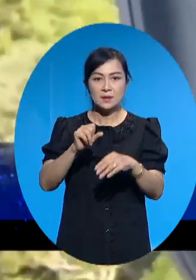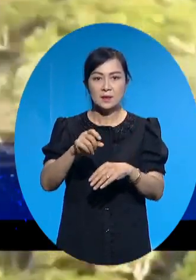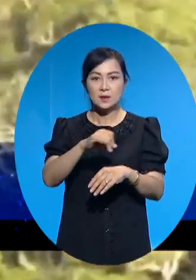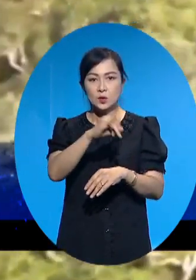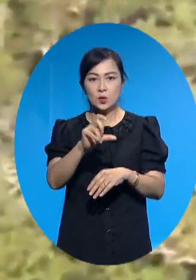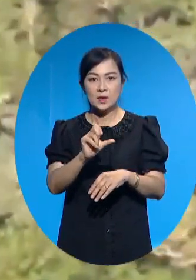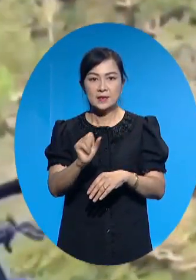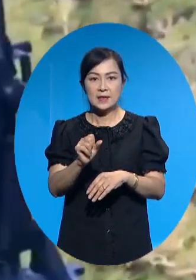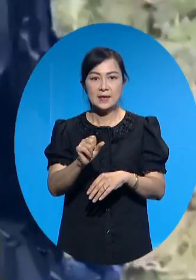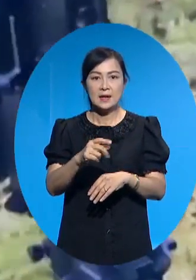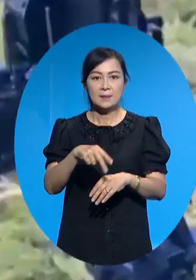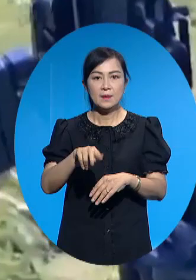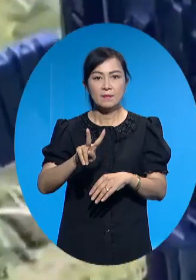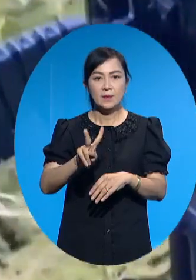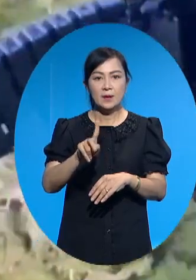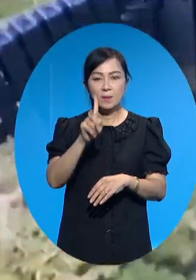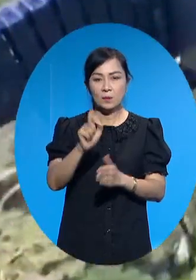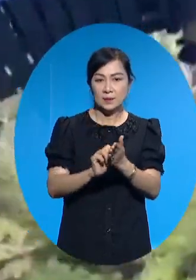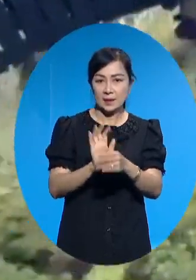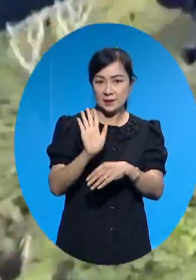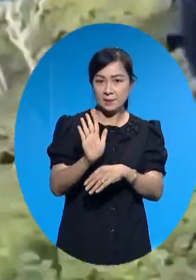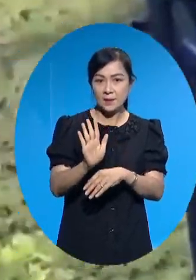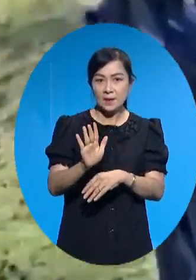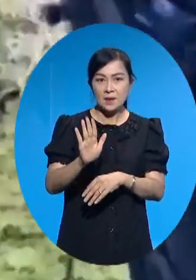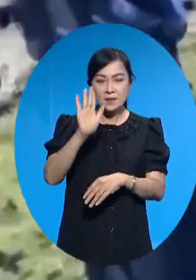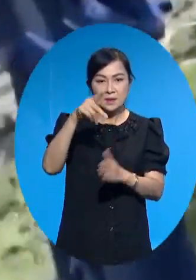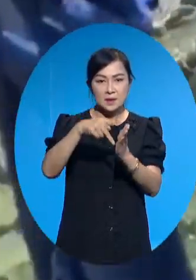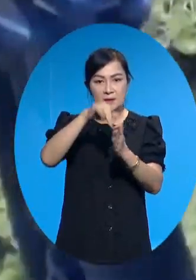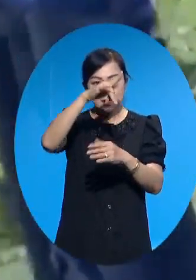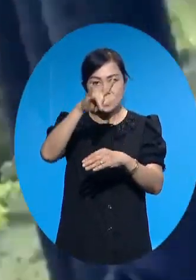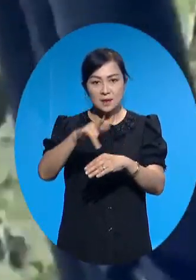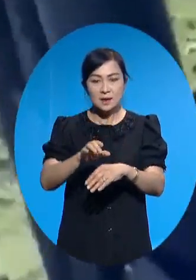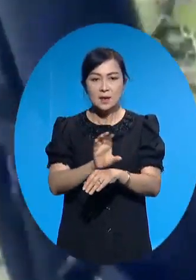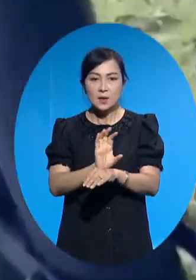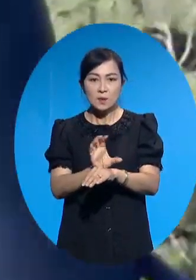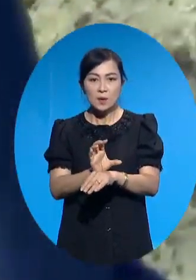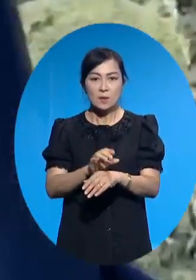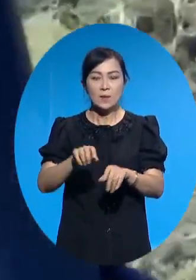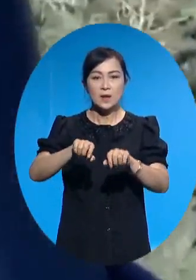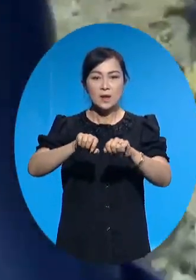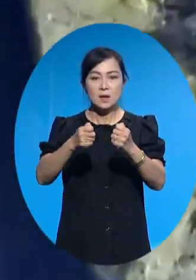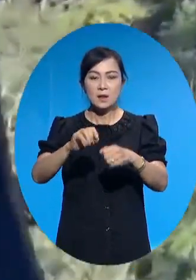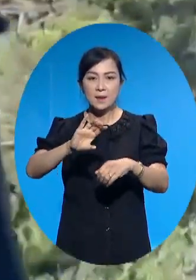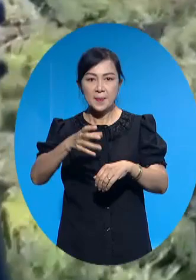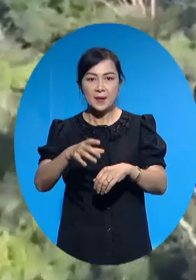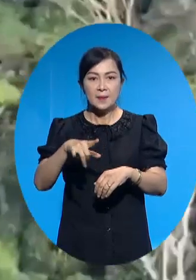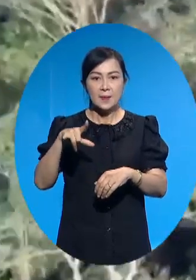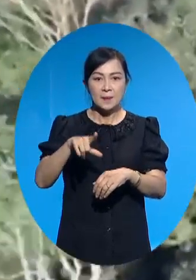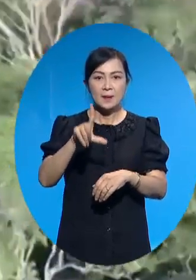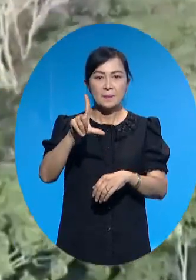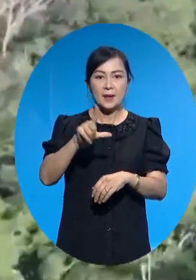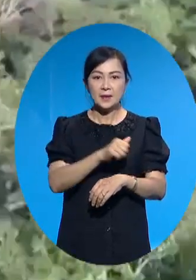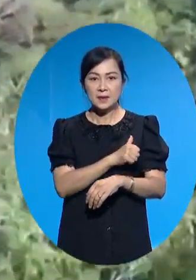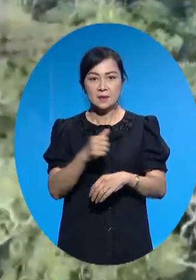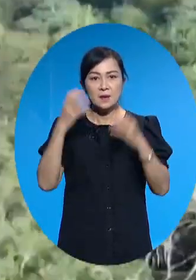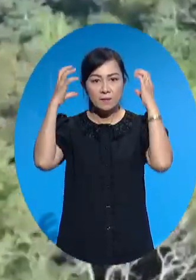Jose del Guaviare hôm 1 tháng 5. Trước khi rơi, máy bay đã phát đi cấp cứu do hỏng động cơ. Chiếc máy bay có 7 người,